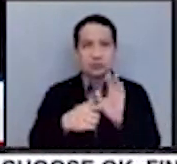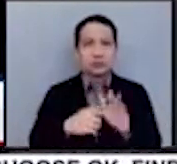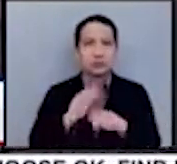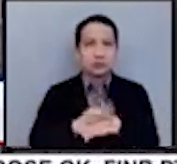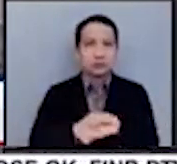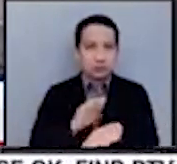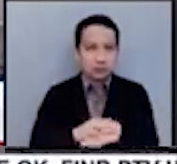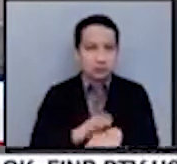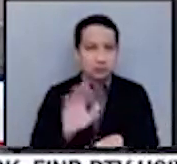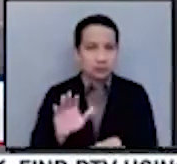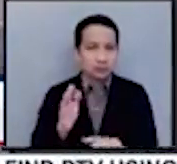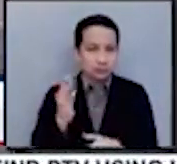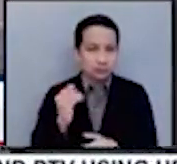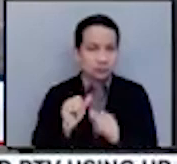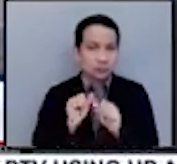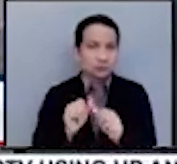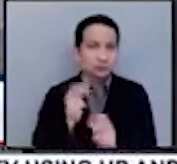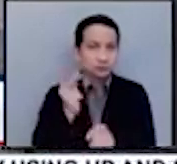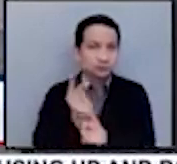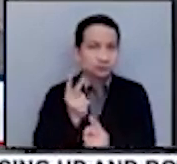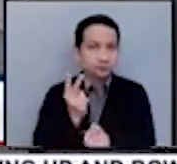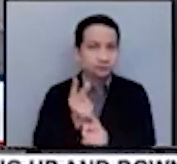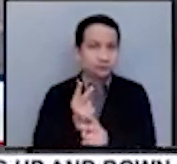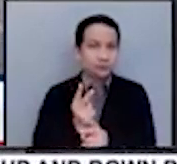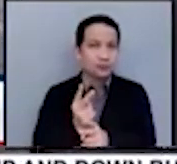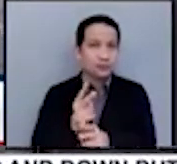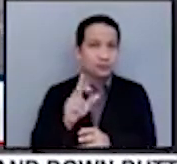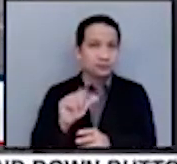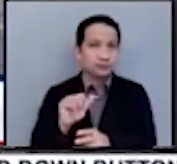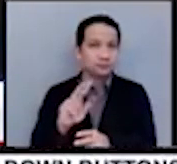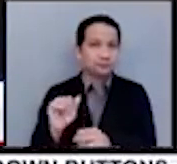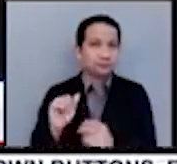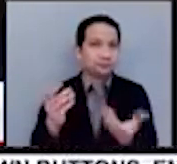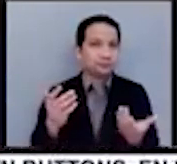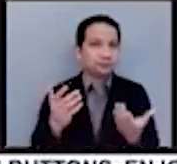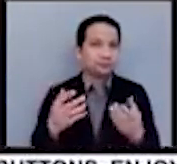residente, mag-ingat sa bumababang lava. Wala pa namang nasaktan o nasawi sa insidente.